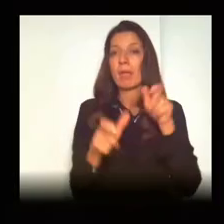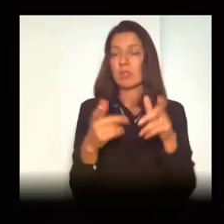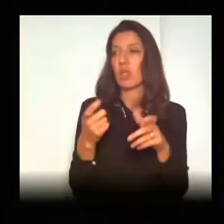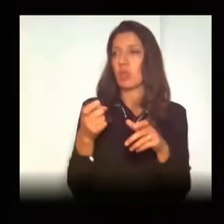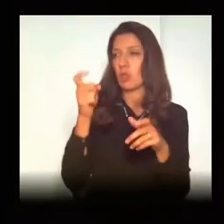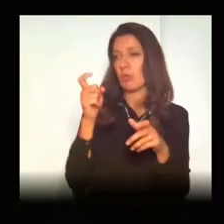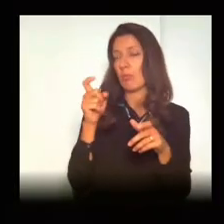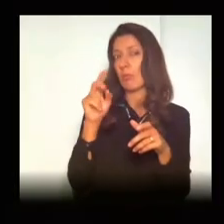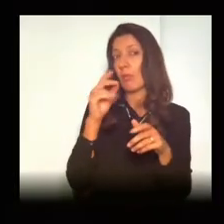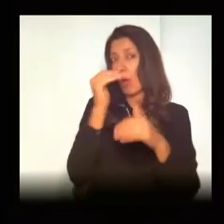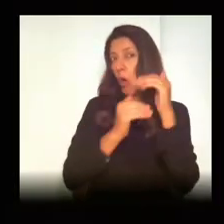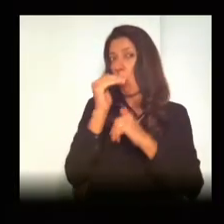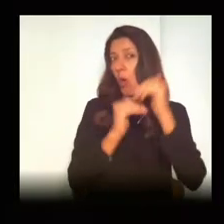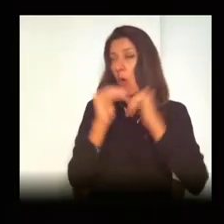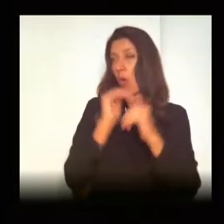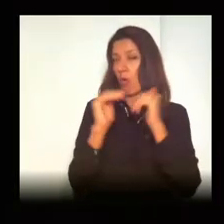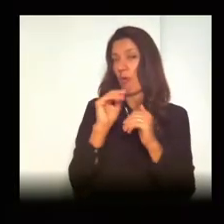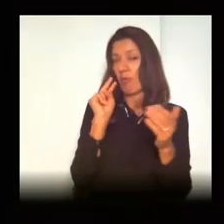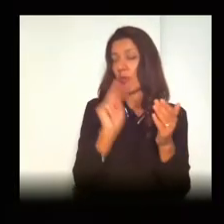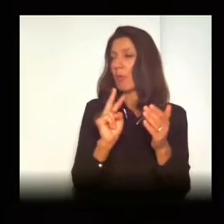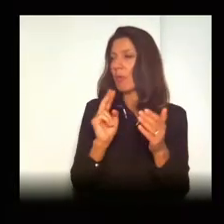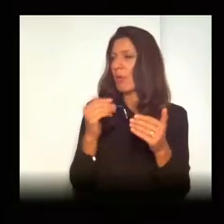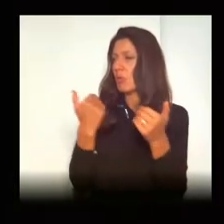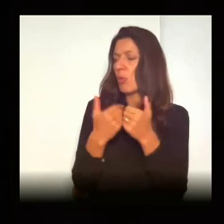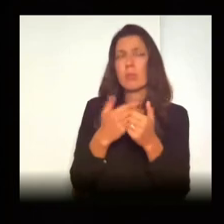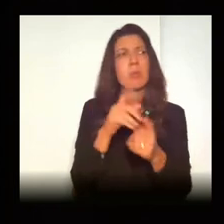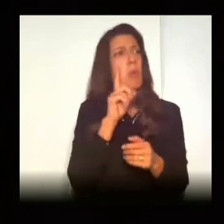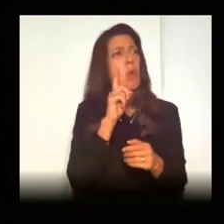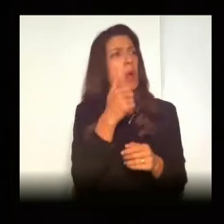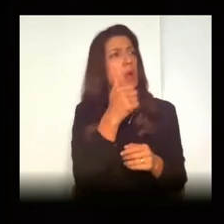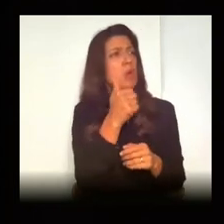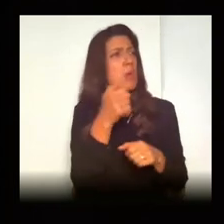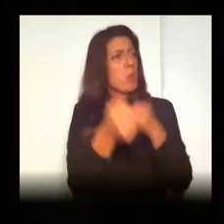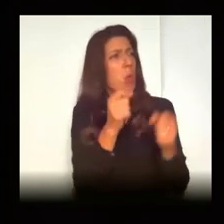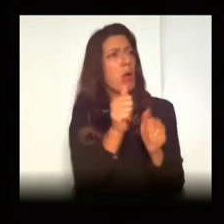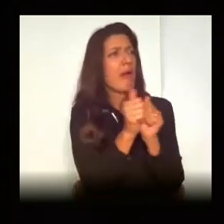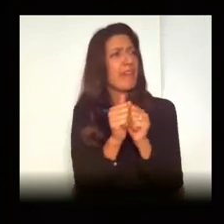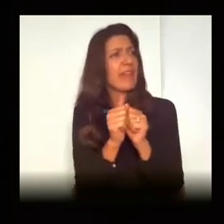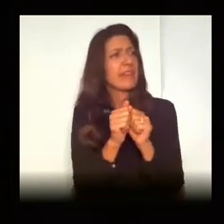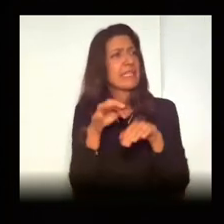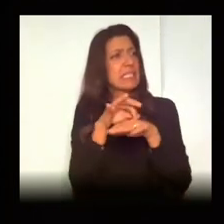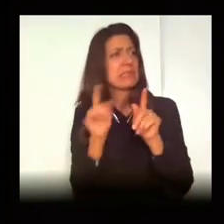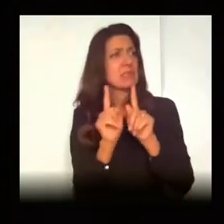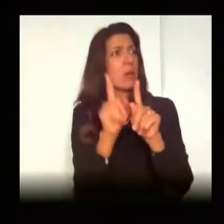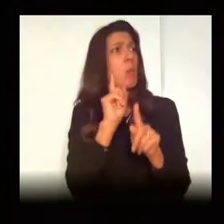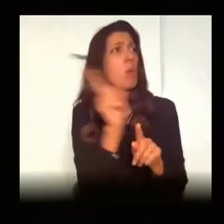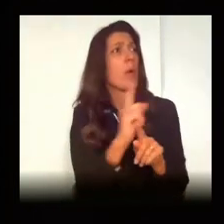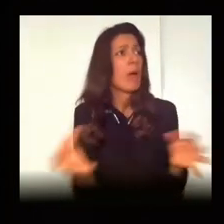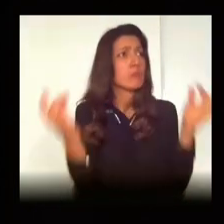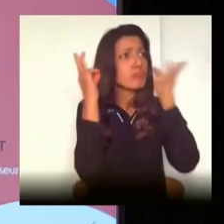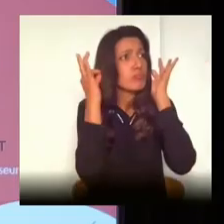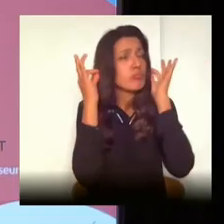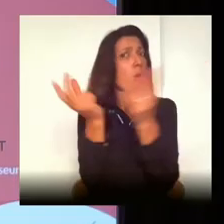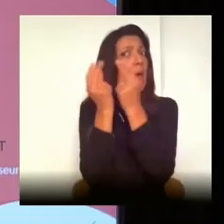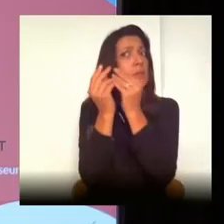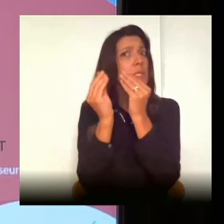dit « Mais pourquoi il court avec un guide? Pourquoi il ne court pas avec une oreillette ?» Vous avez une réponse pour eux? Alors,